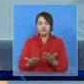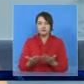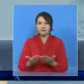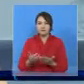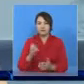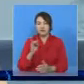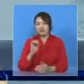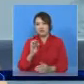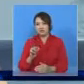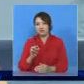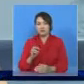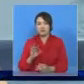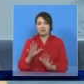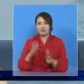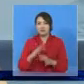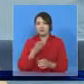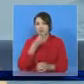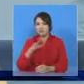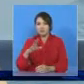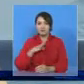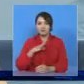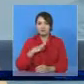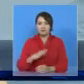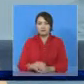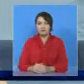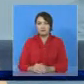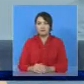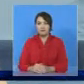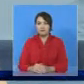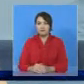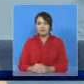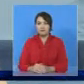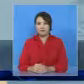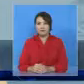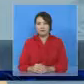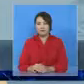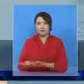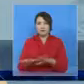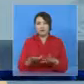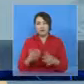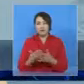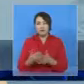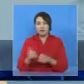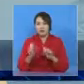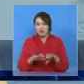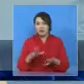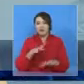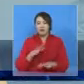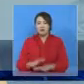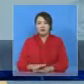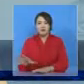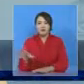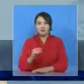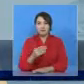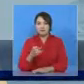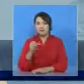эпид жағдайымыз жақсарса, онда сол кезде біз бұл шараларды алып тастайтын боламыз. Барлығы